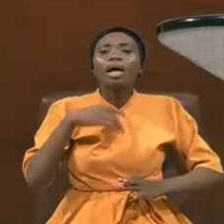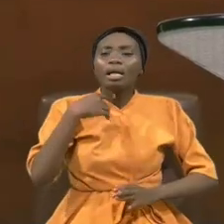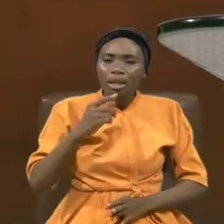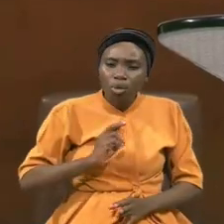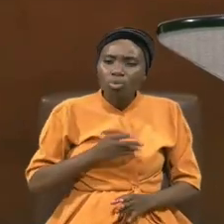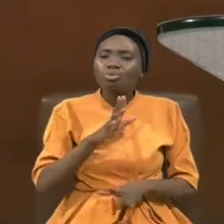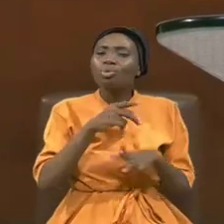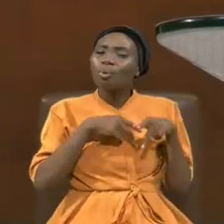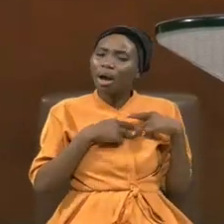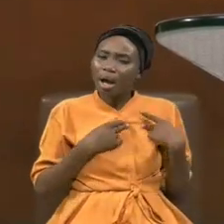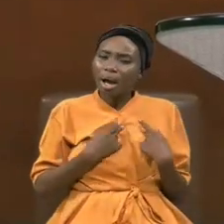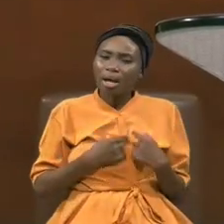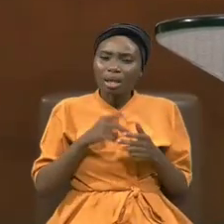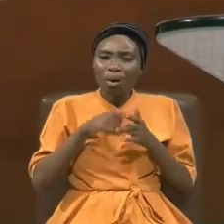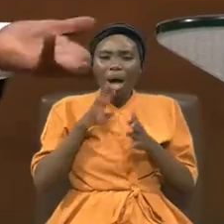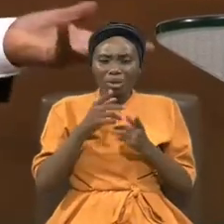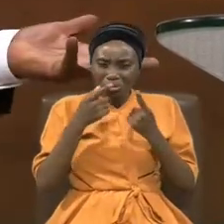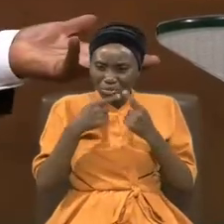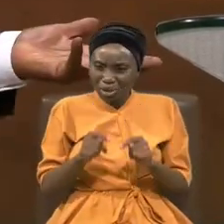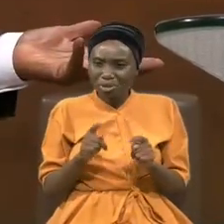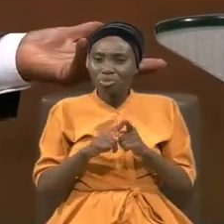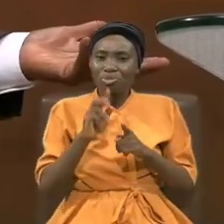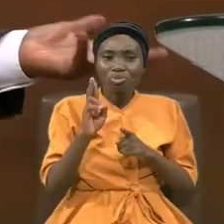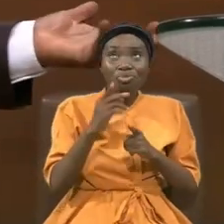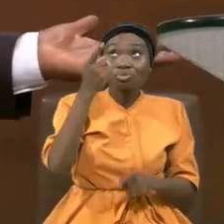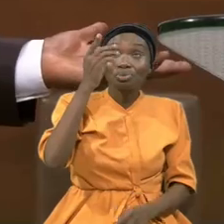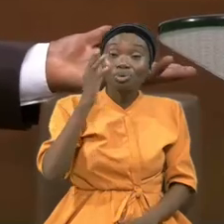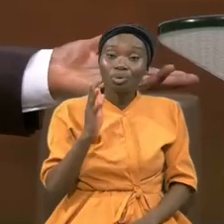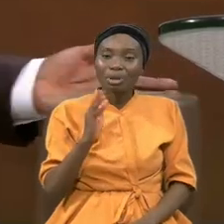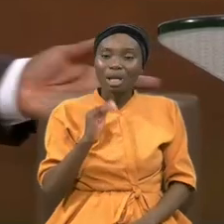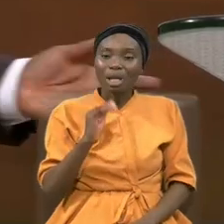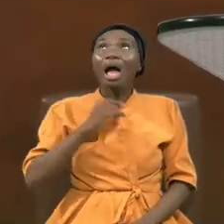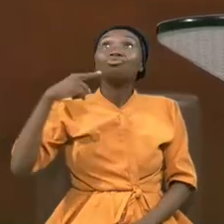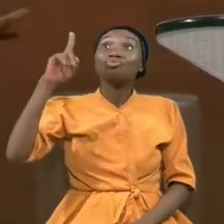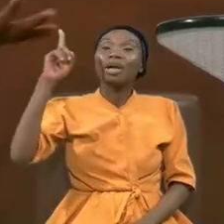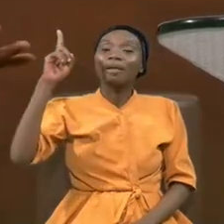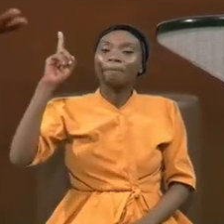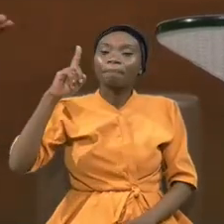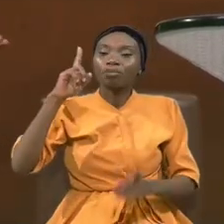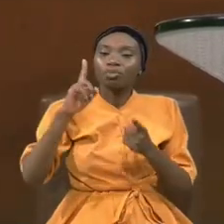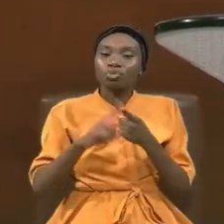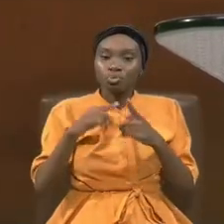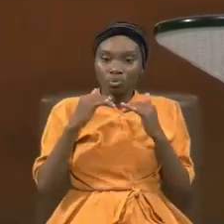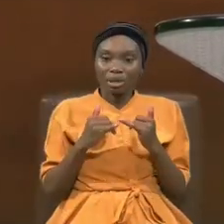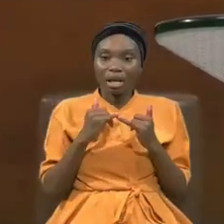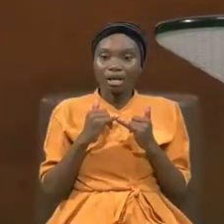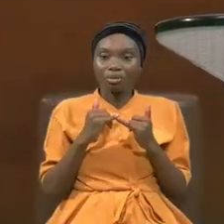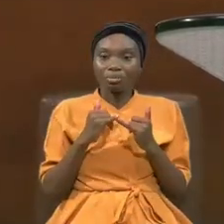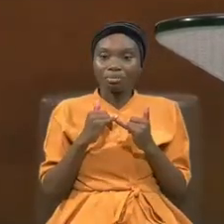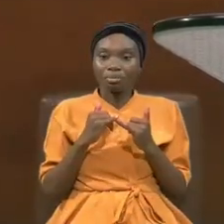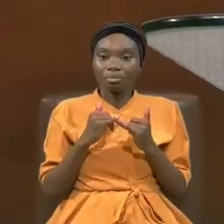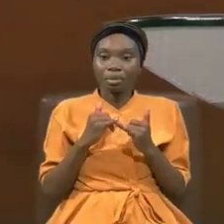dans ton cœur. Pourquoi tu essaies d'utiliser Dieu, je jure, maintenant